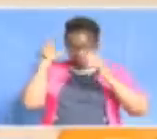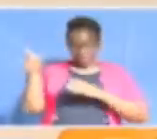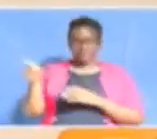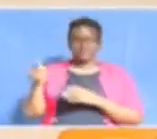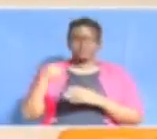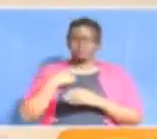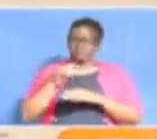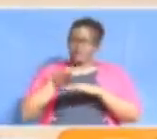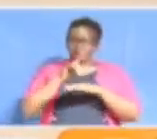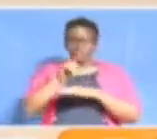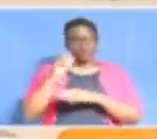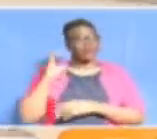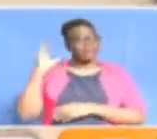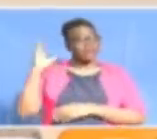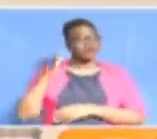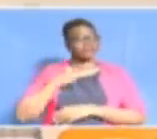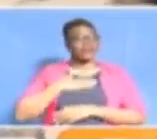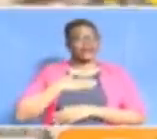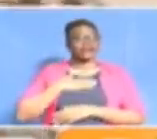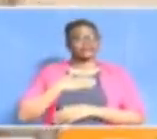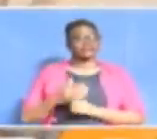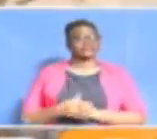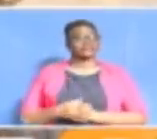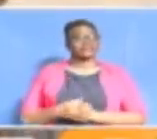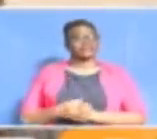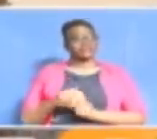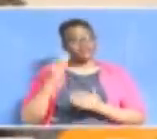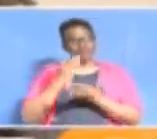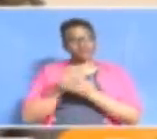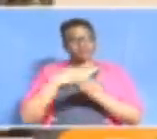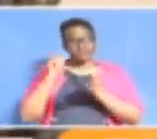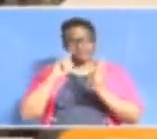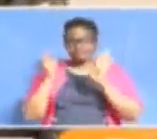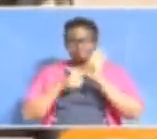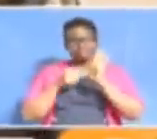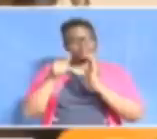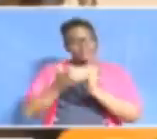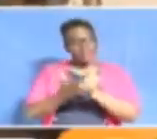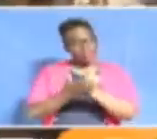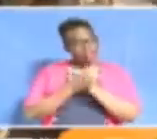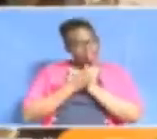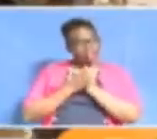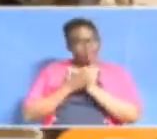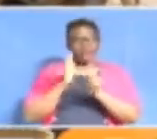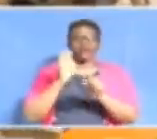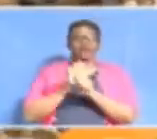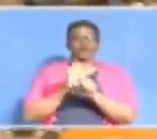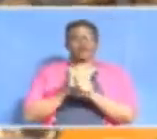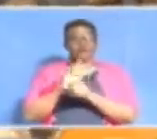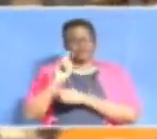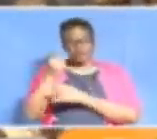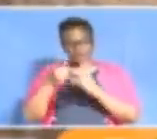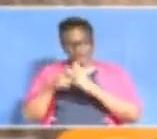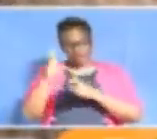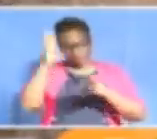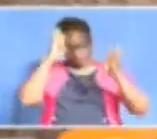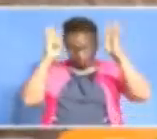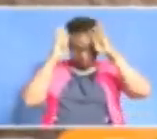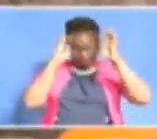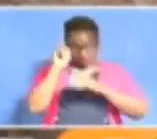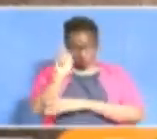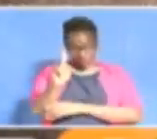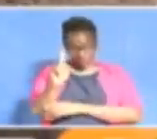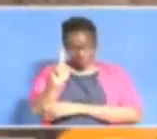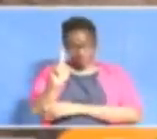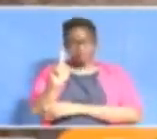master. Namtambua kama msaidizi wangu. Nilianza na punda mmoja. Na huyo